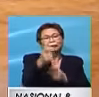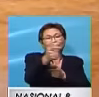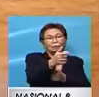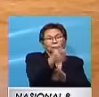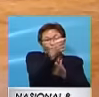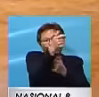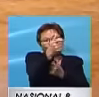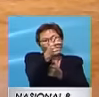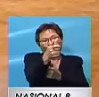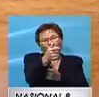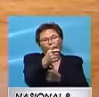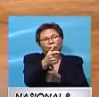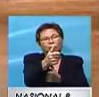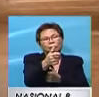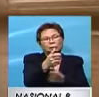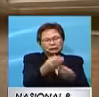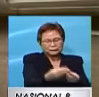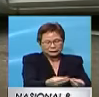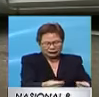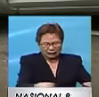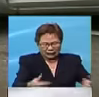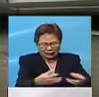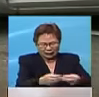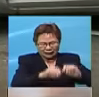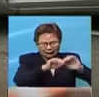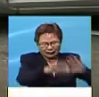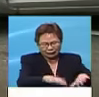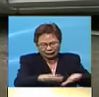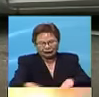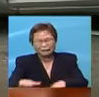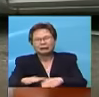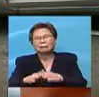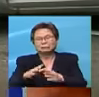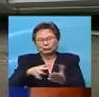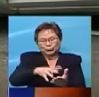mendapatkanatombaabanah ke at J yang